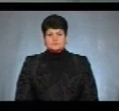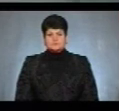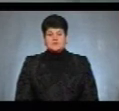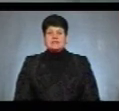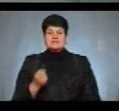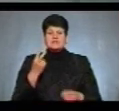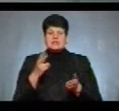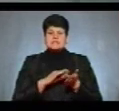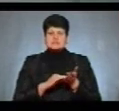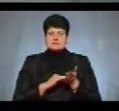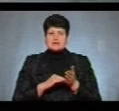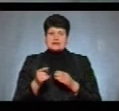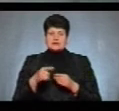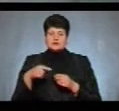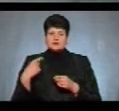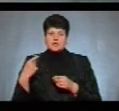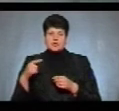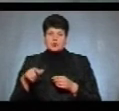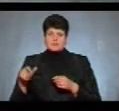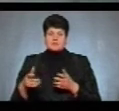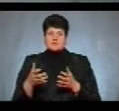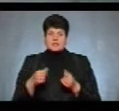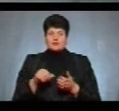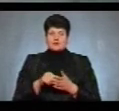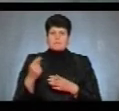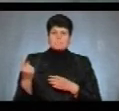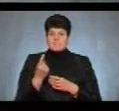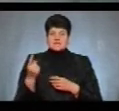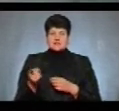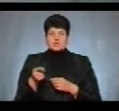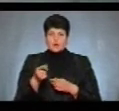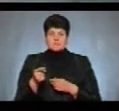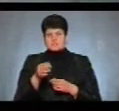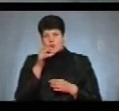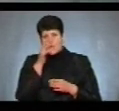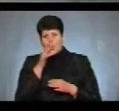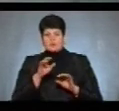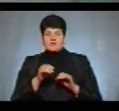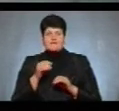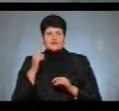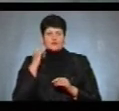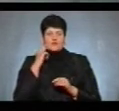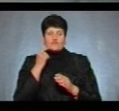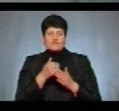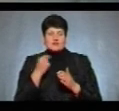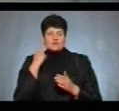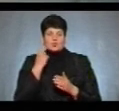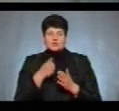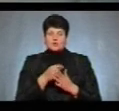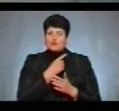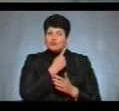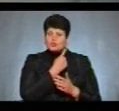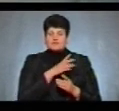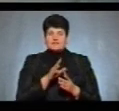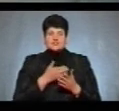Дванадцять письменників Тернопільщини взяли участь у першій тернопільській гуморині «Від вуха до вуха» імені Богдана Бастюка. Кожен з учасників читав